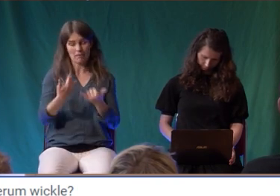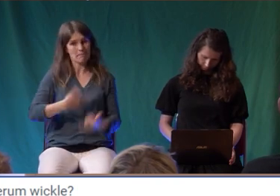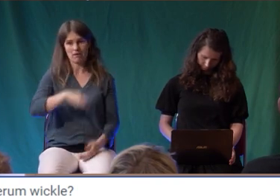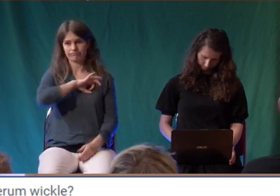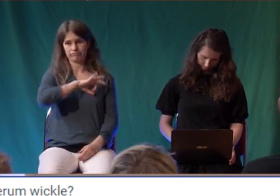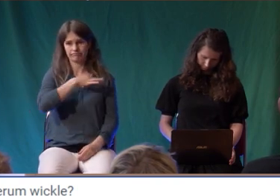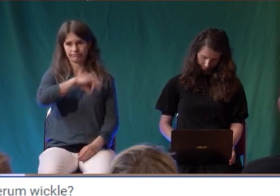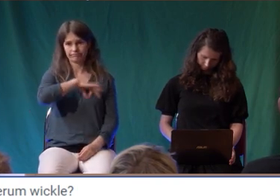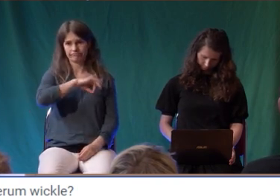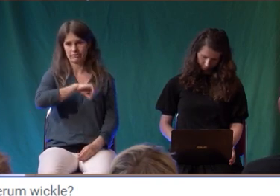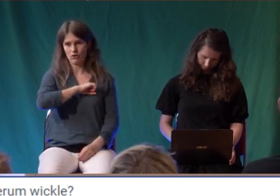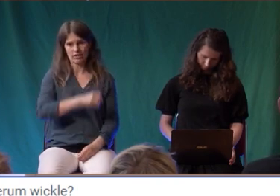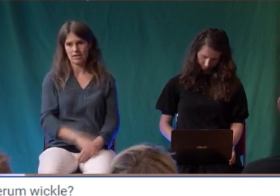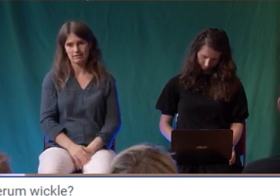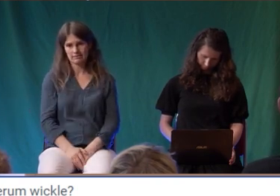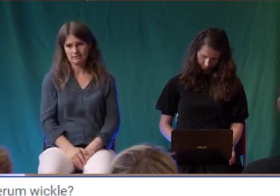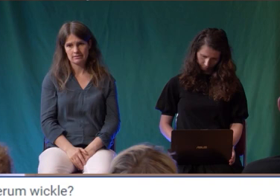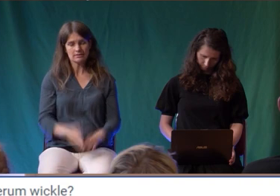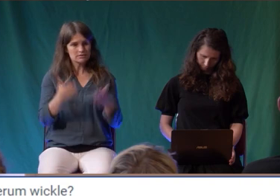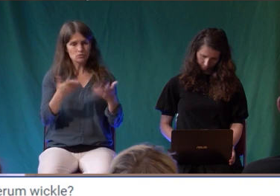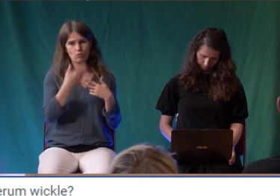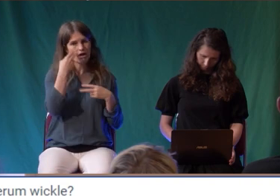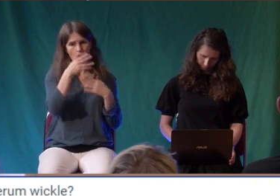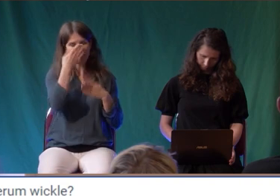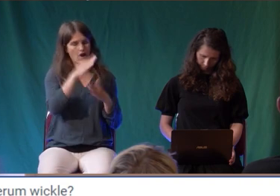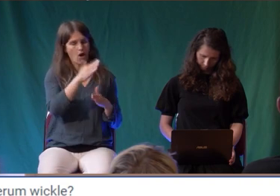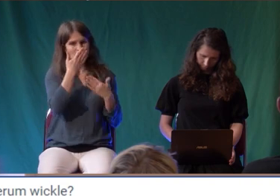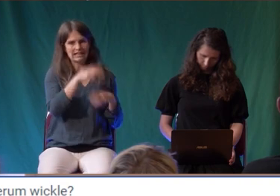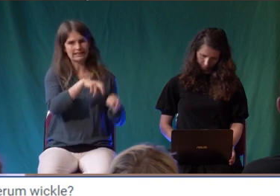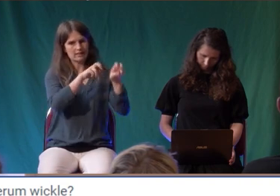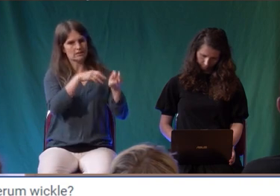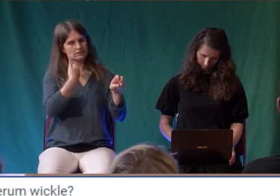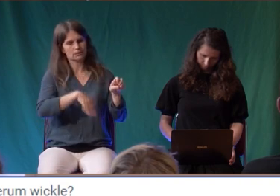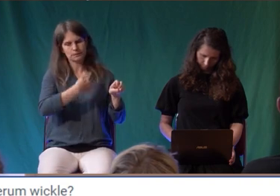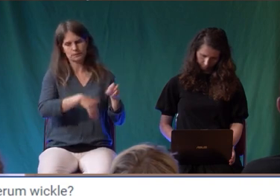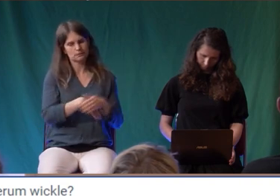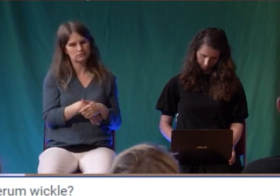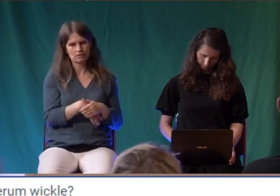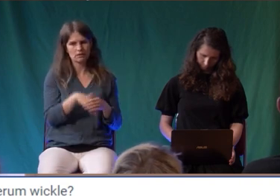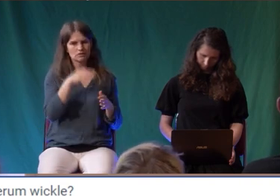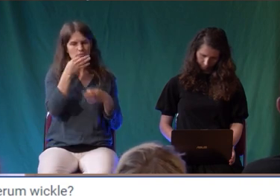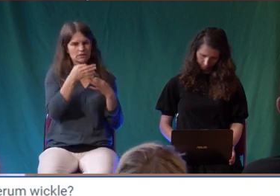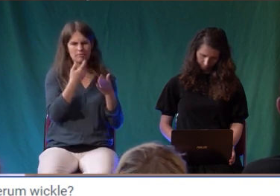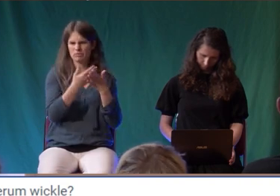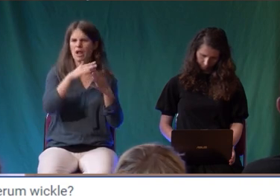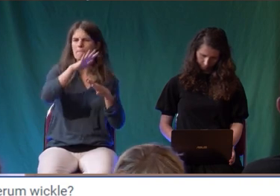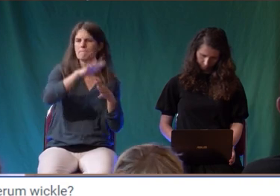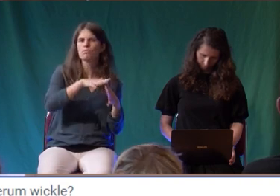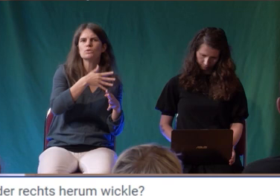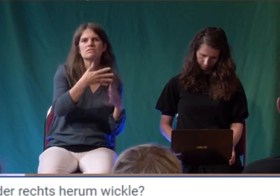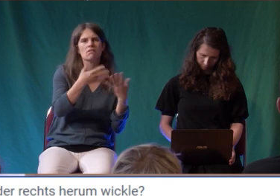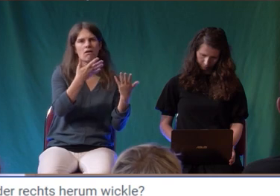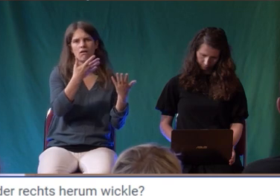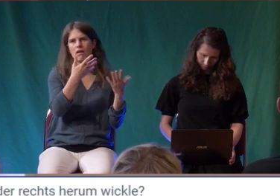Erfahrung jetzt gerade auch auf der politischen Ebene in Niedersachsen da rechtzeitig aufzupassen wenn so musterleistungsvereinbarung auf